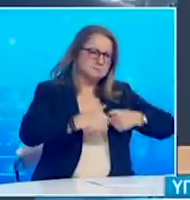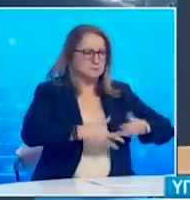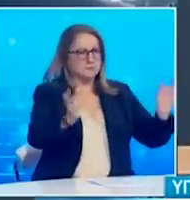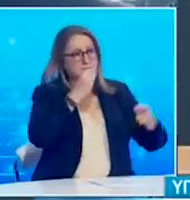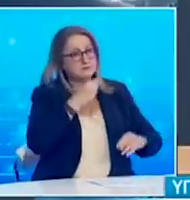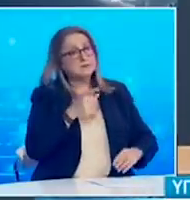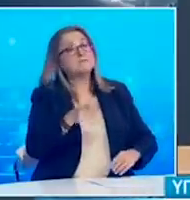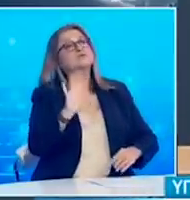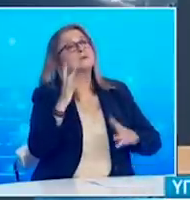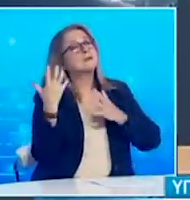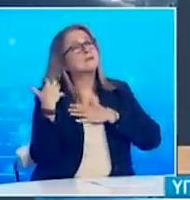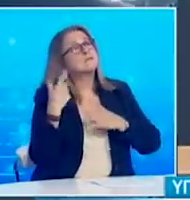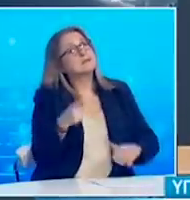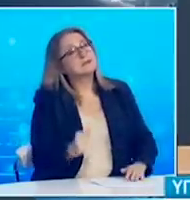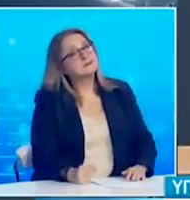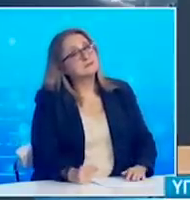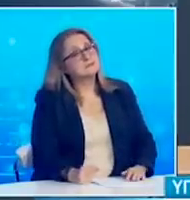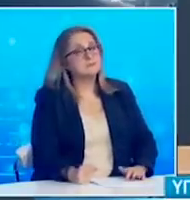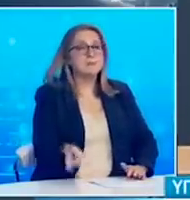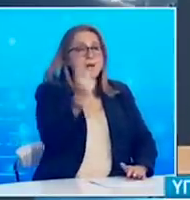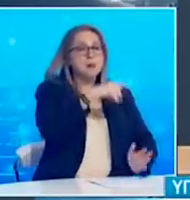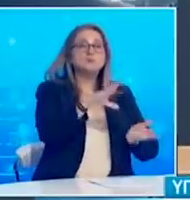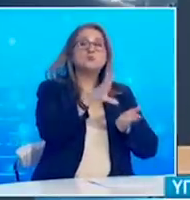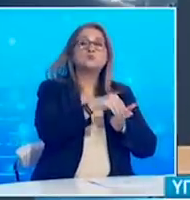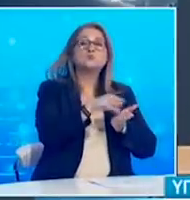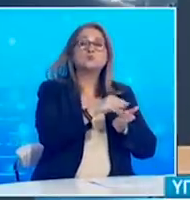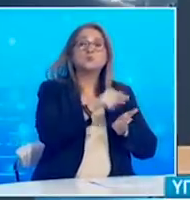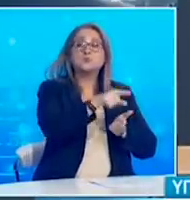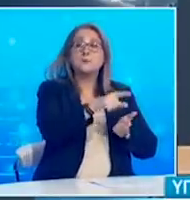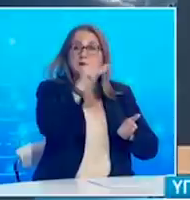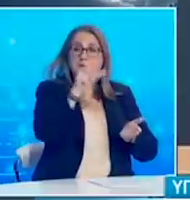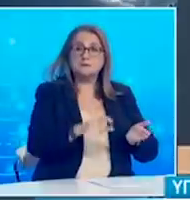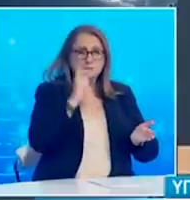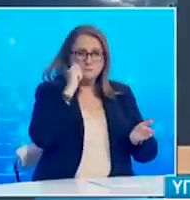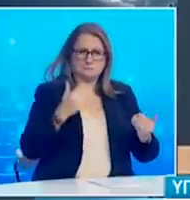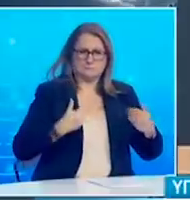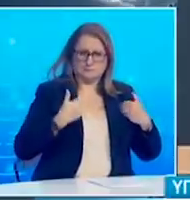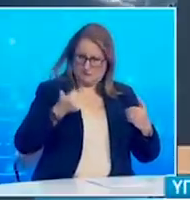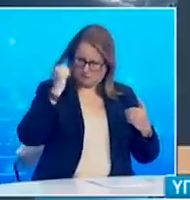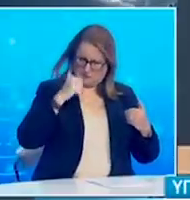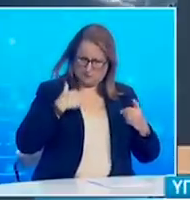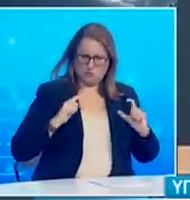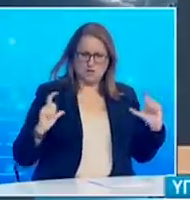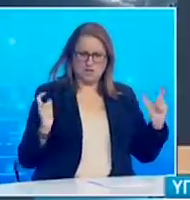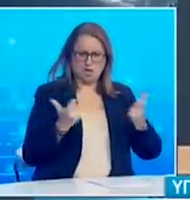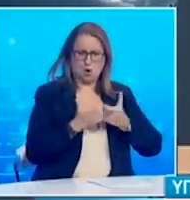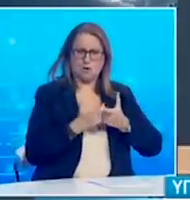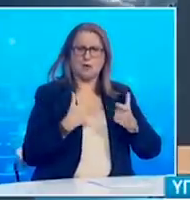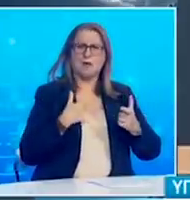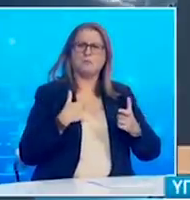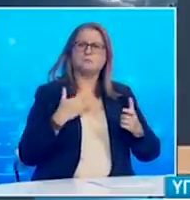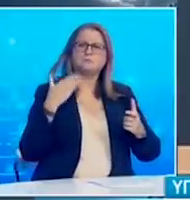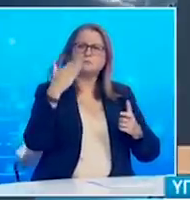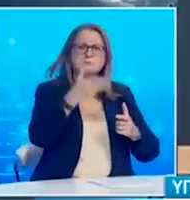ευθύνης. Ο νεαρός που βρίσκεται μέσα στο σούπερ μάρκετ, ο οποίος χτες ήμουνα οικογενειακά με τη χρήση